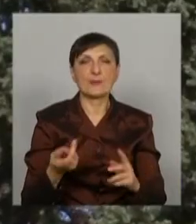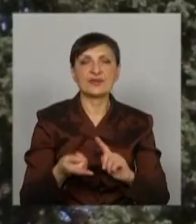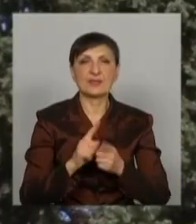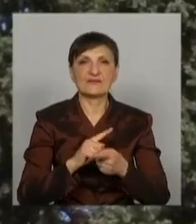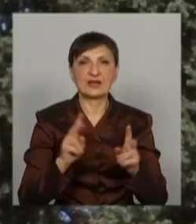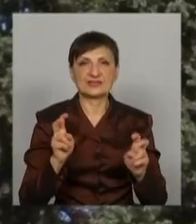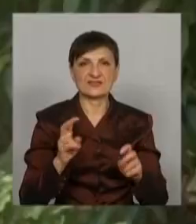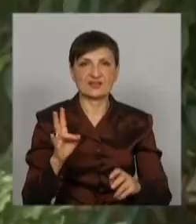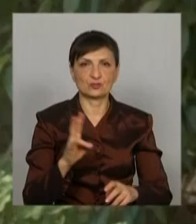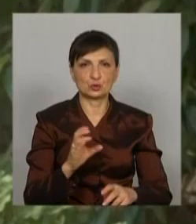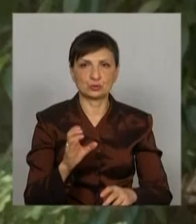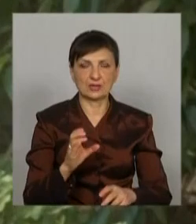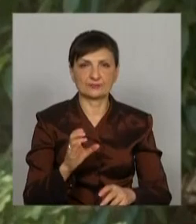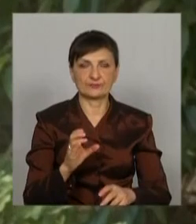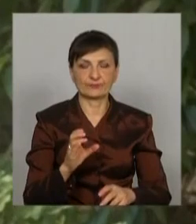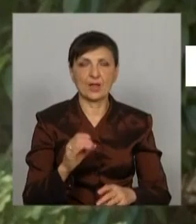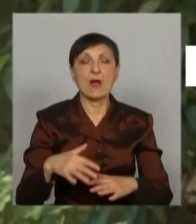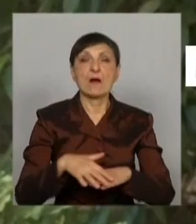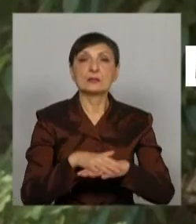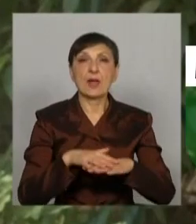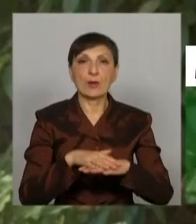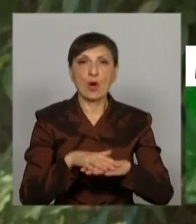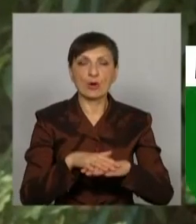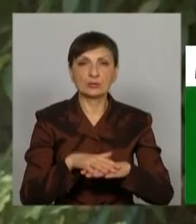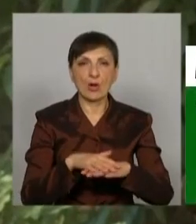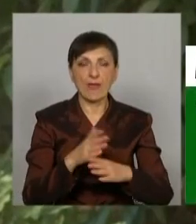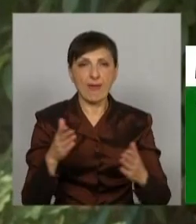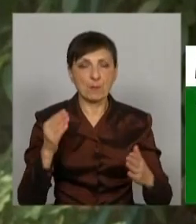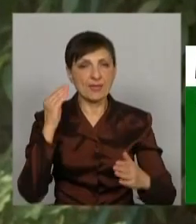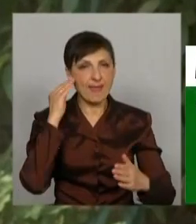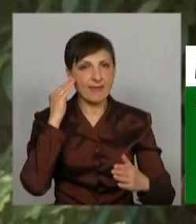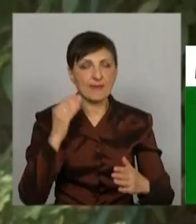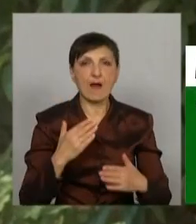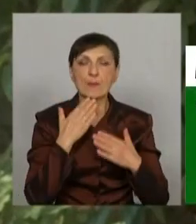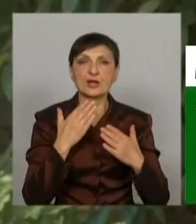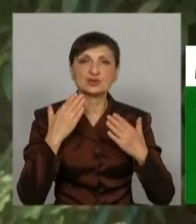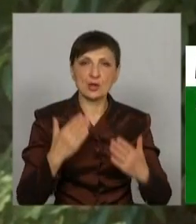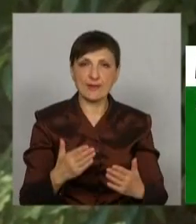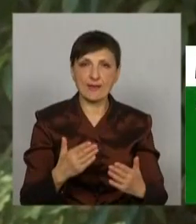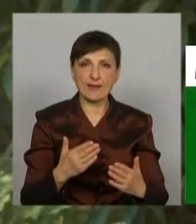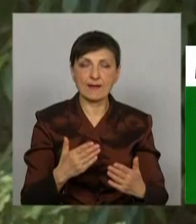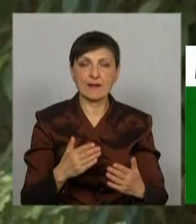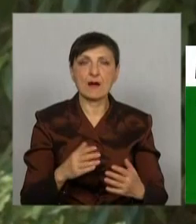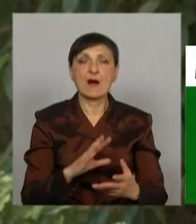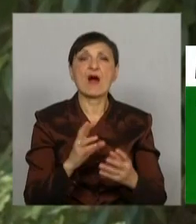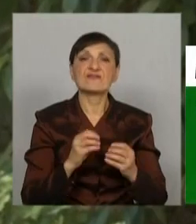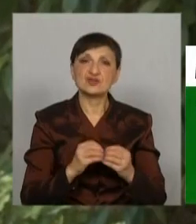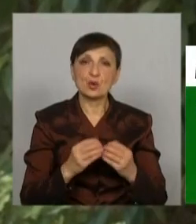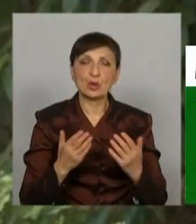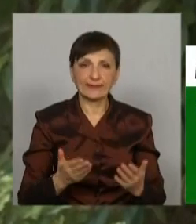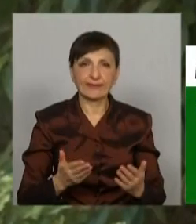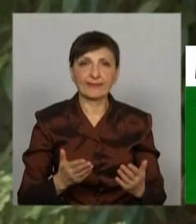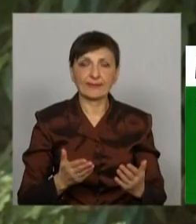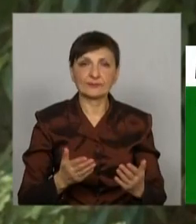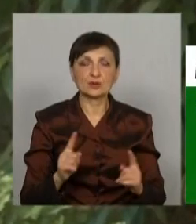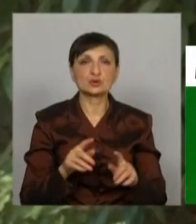все-таки народные вот этой как бы мнение обращения все таки то